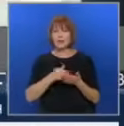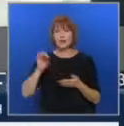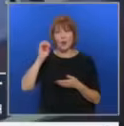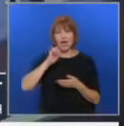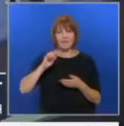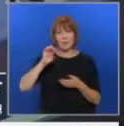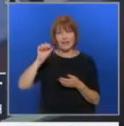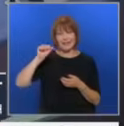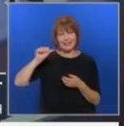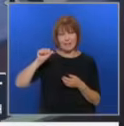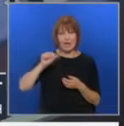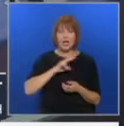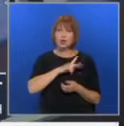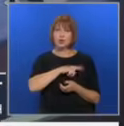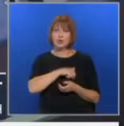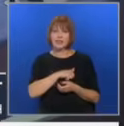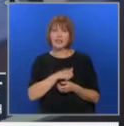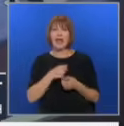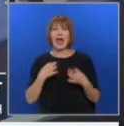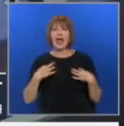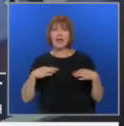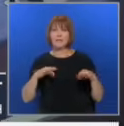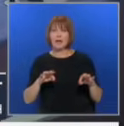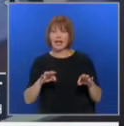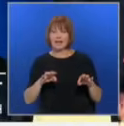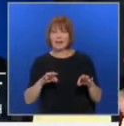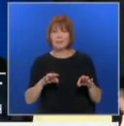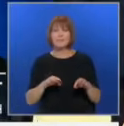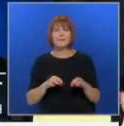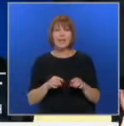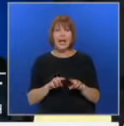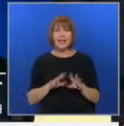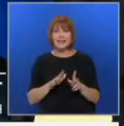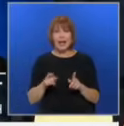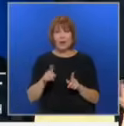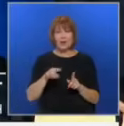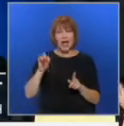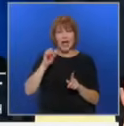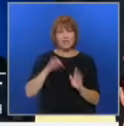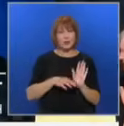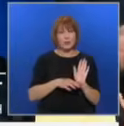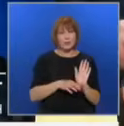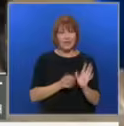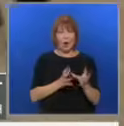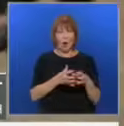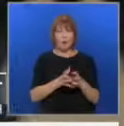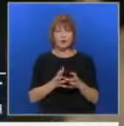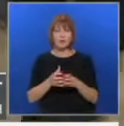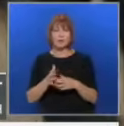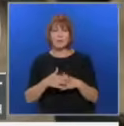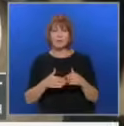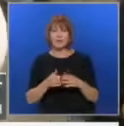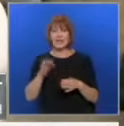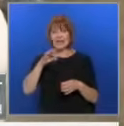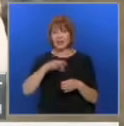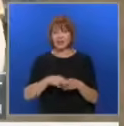народна партия, социалистите и либералите от Обнови Европа. Но дори някои от евродепутатите от тези групи се готвят да